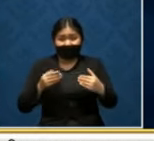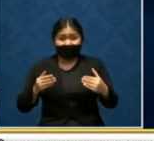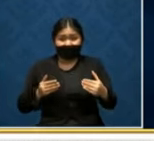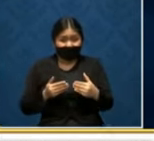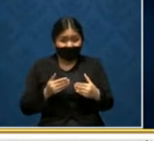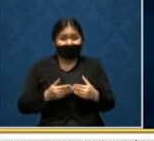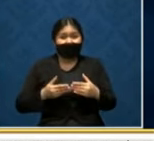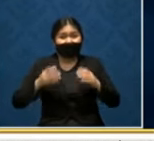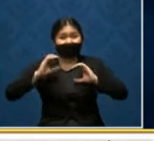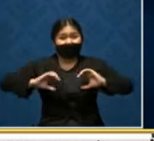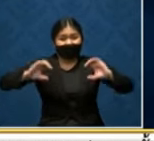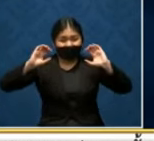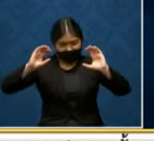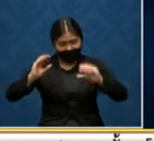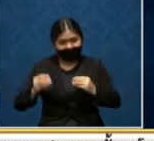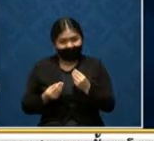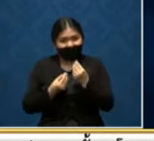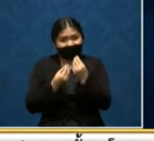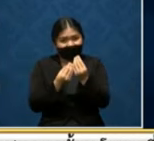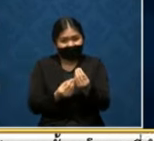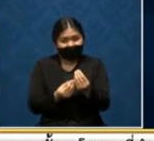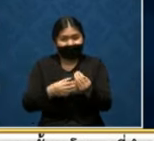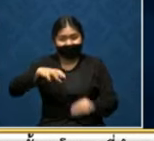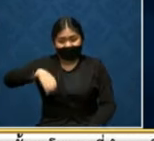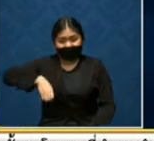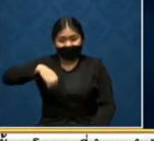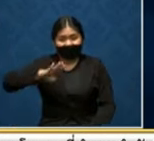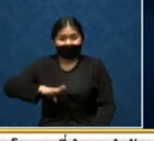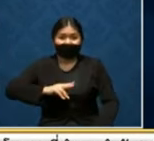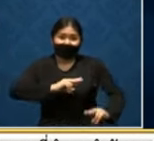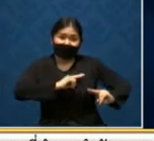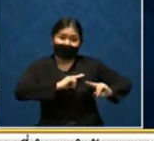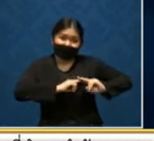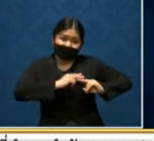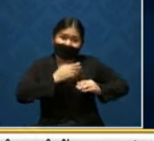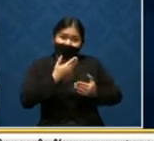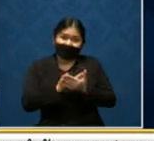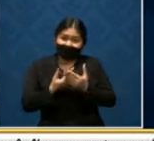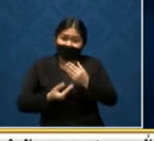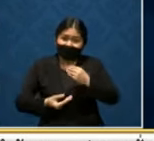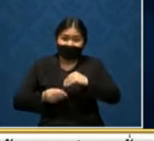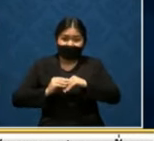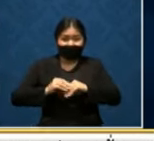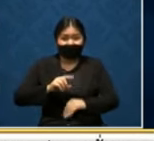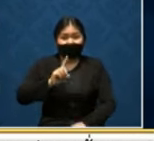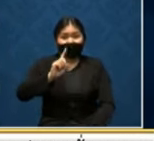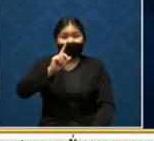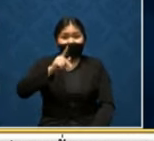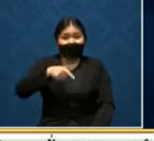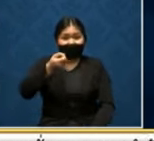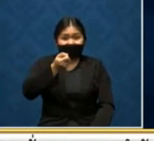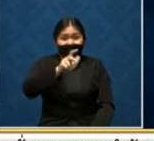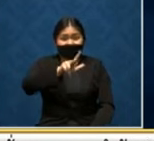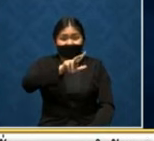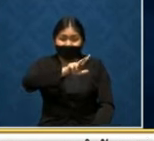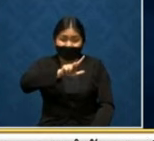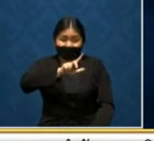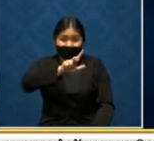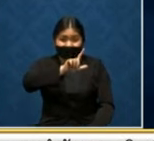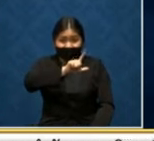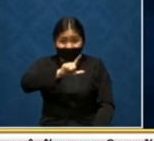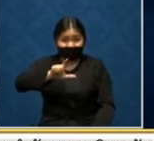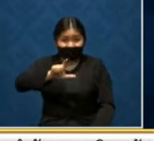เพิ่มเงินในกระเป๋าบริษัทเอกชนสูงถึง 1,000 13ล้านบาทเศษช่วงระหว่างที่มีโครงการแห่งนี้